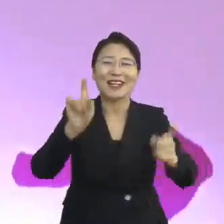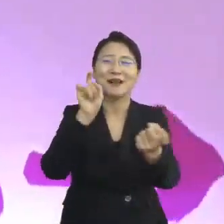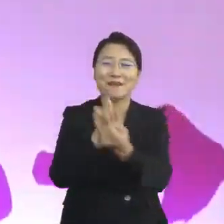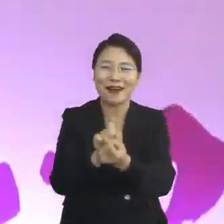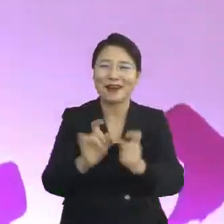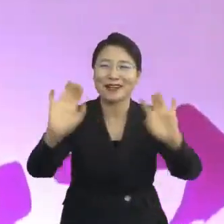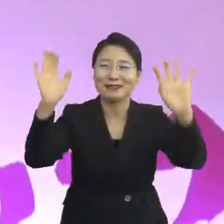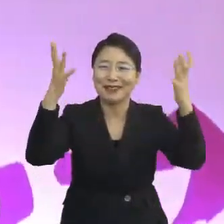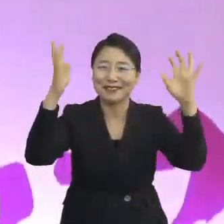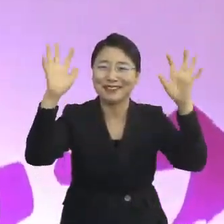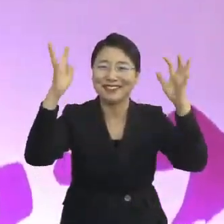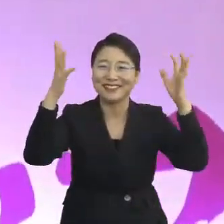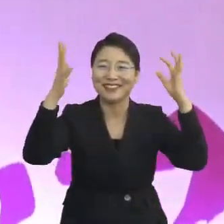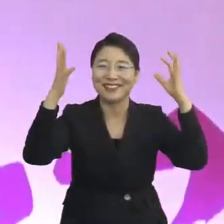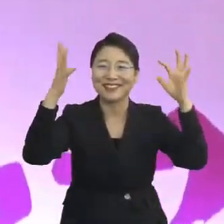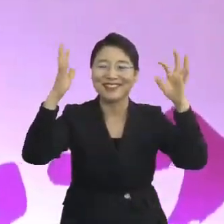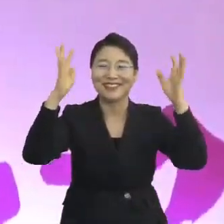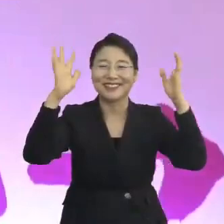쳐주시죠.